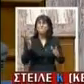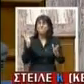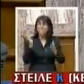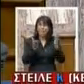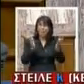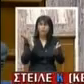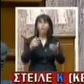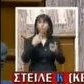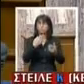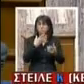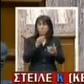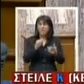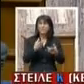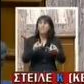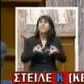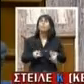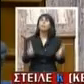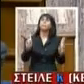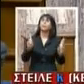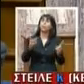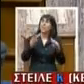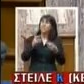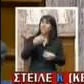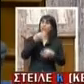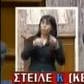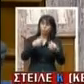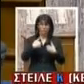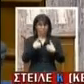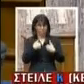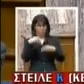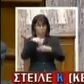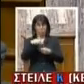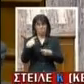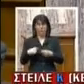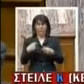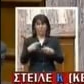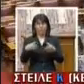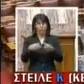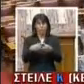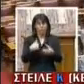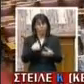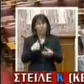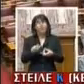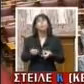ελεύθερο λόγο, την ελευθερία λόγου των δικών μας στελεχών. Δεν θα το επιτρέψουμε, δεν θα κάνουμε πίσω.